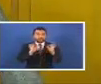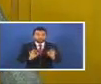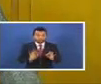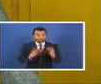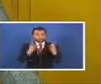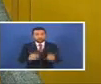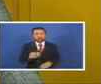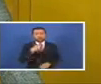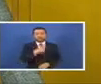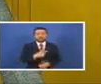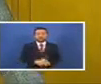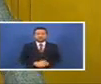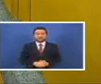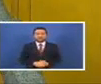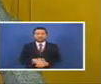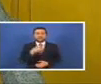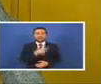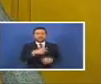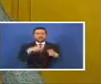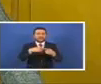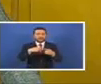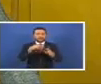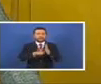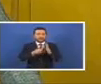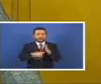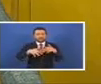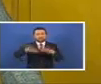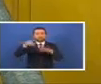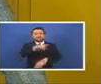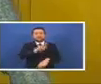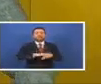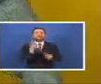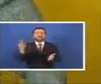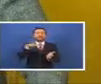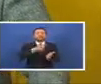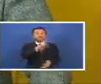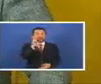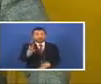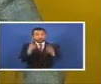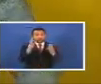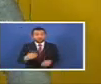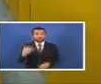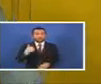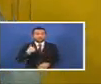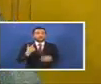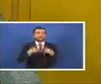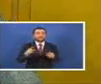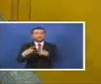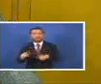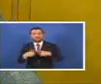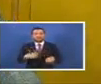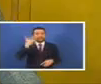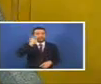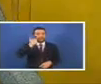mümkünse bu referandum alanlarında da gözükmeyin. Hatta gözükürseniz biz türlü